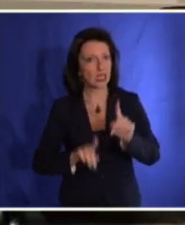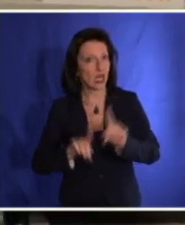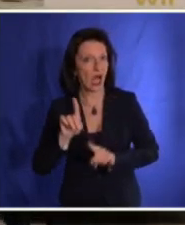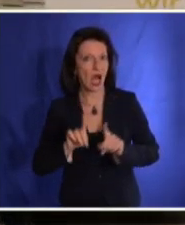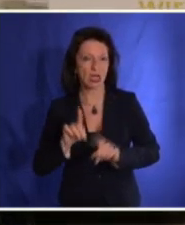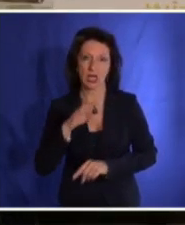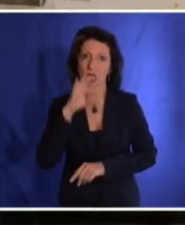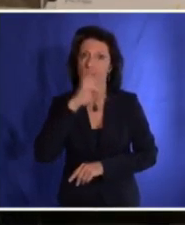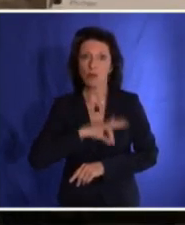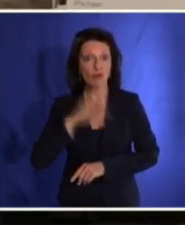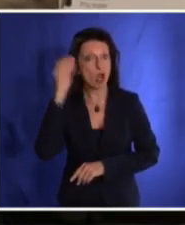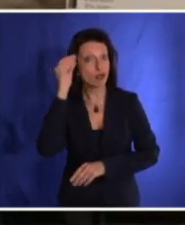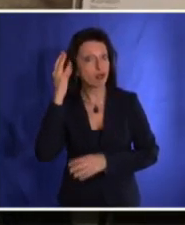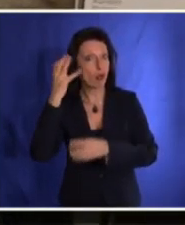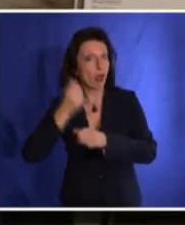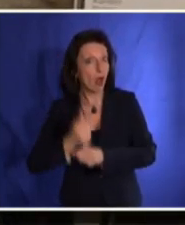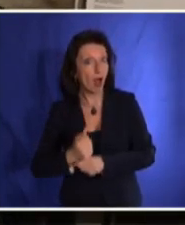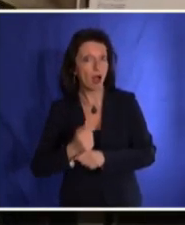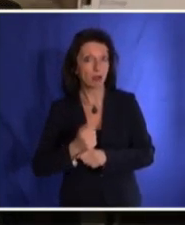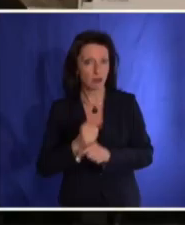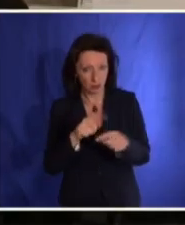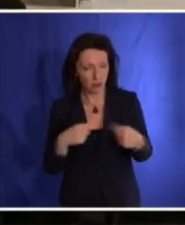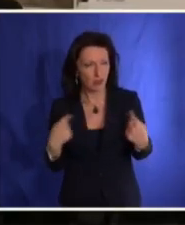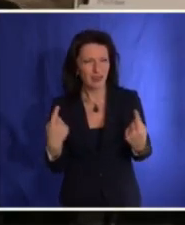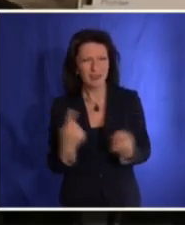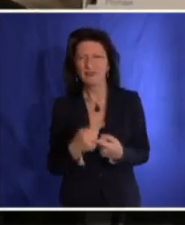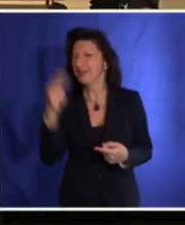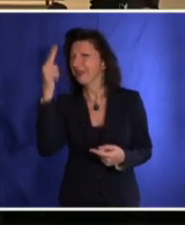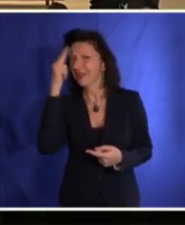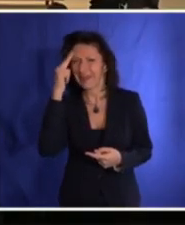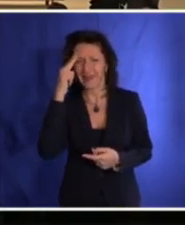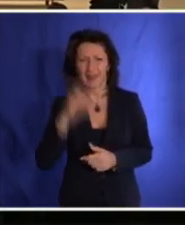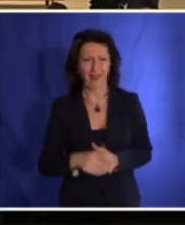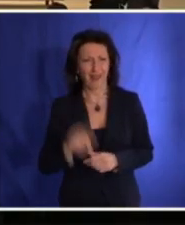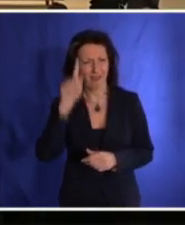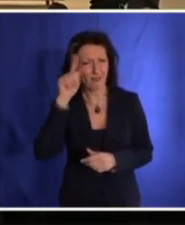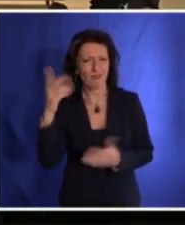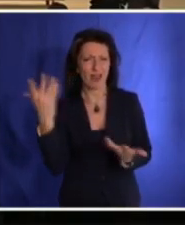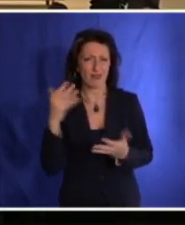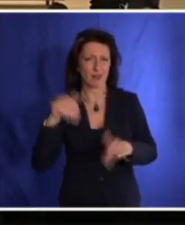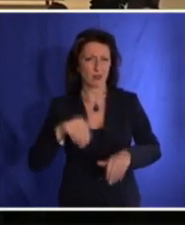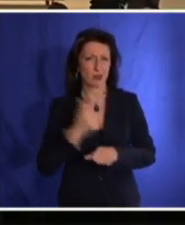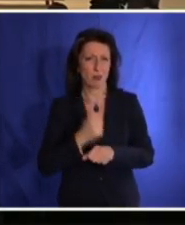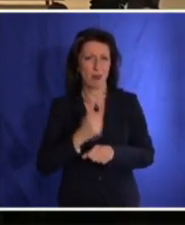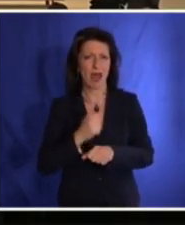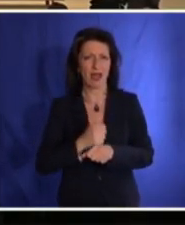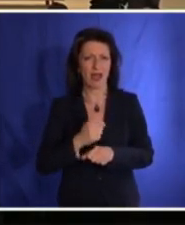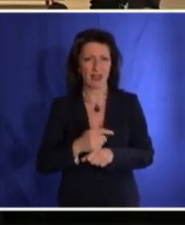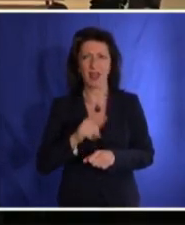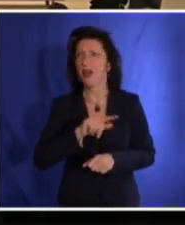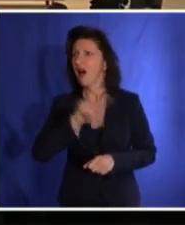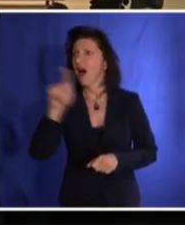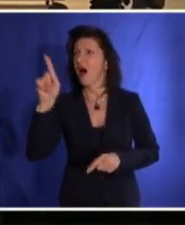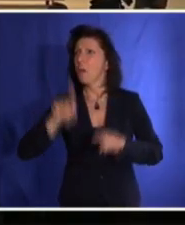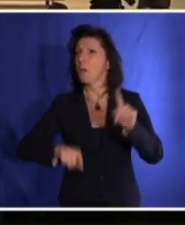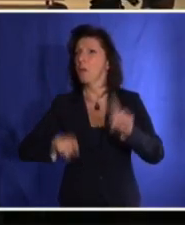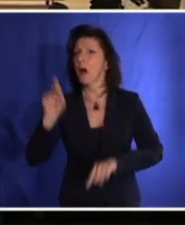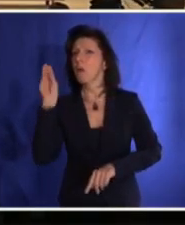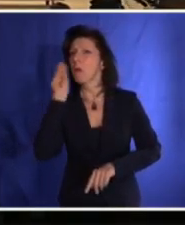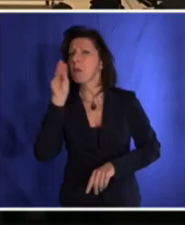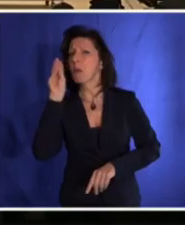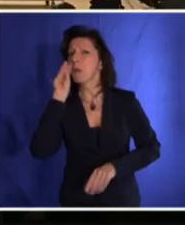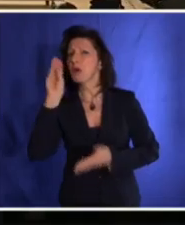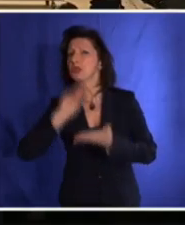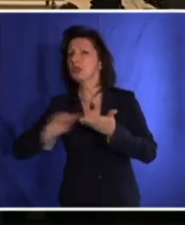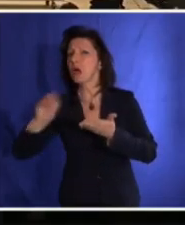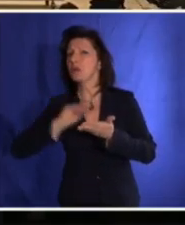Pflichtschulerhalter, wir kennen uns da auch aus, wir wissen, was zu tun ist. Und es ist alles nicht so schlecht, wie es manchmal auch geschrieben